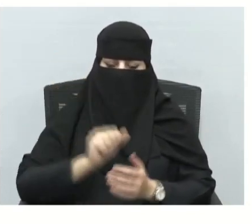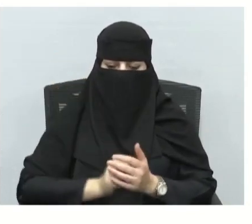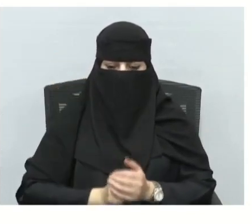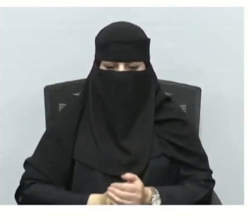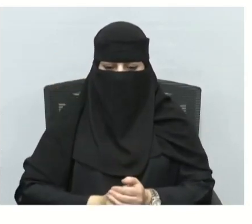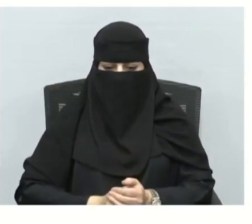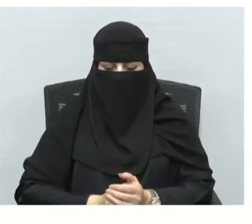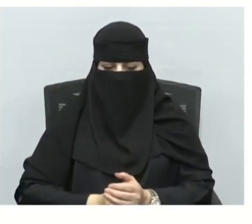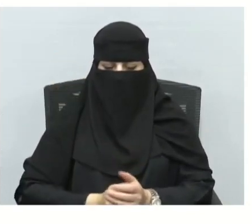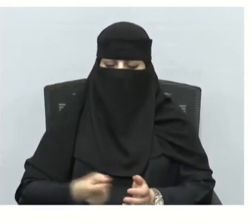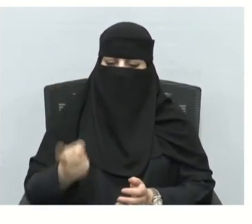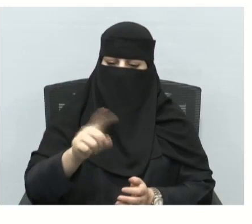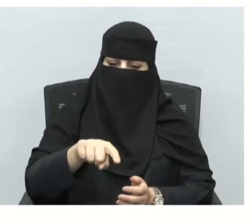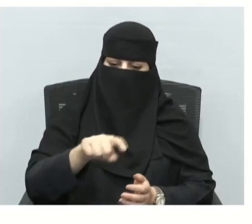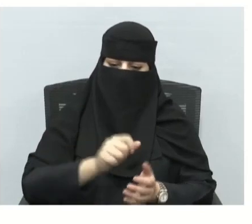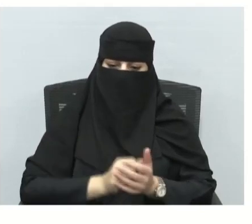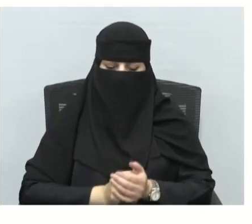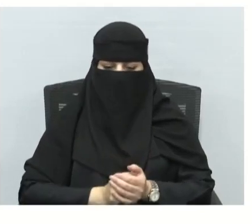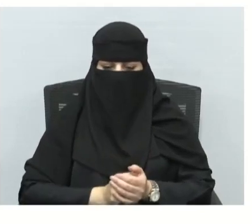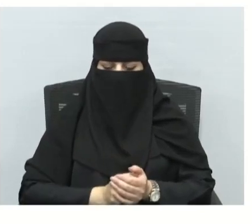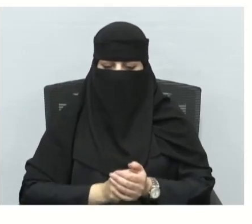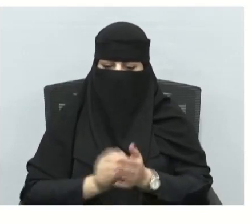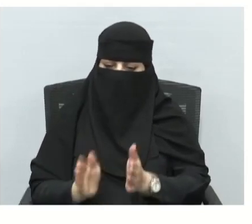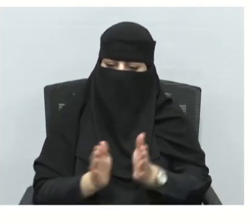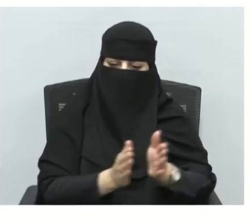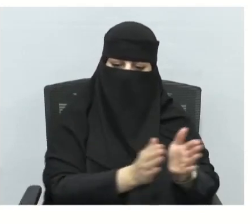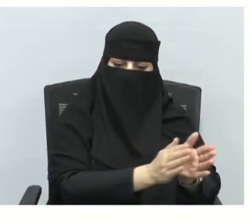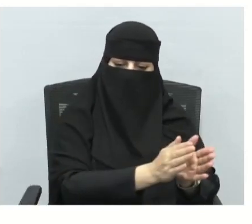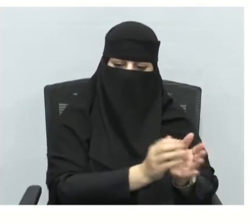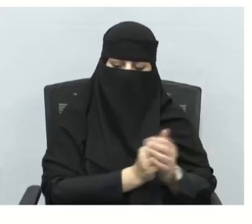وتوت ثم ارتب